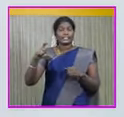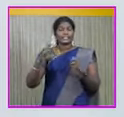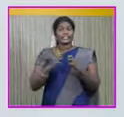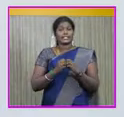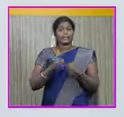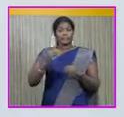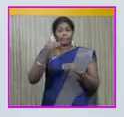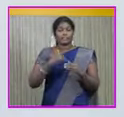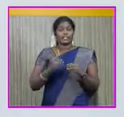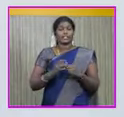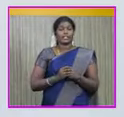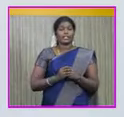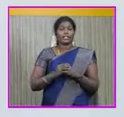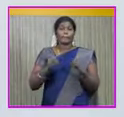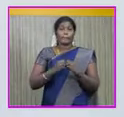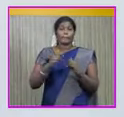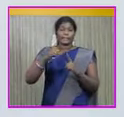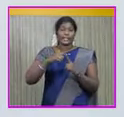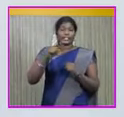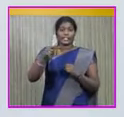எப்படி இருக்கும் அப்படின்னு பார்க்கலாம்.